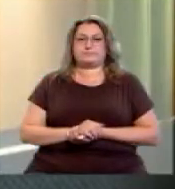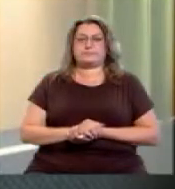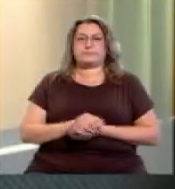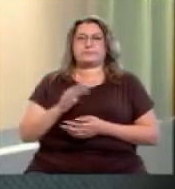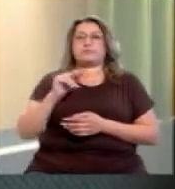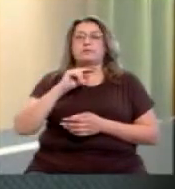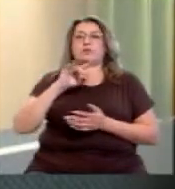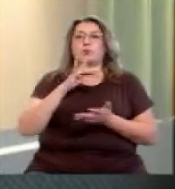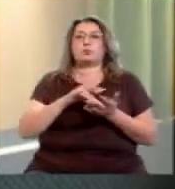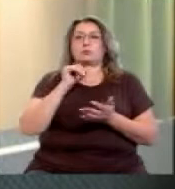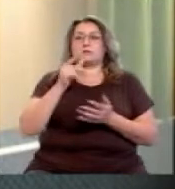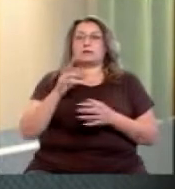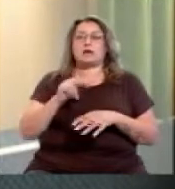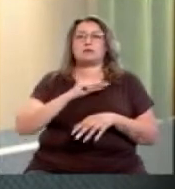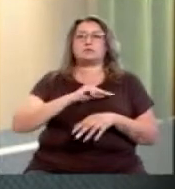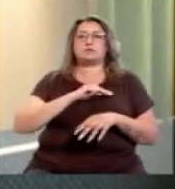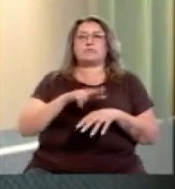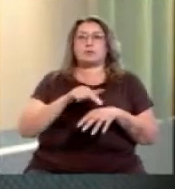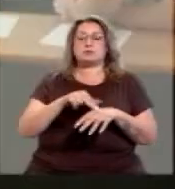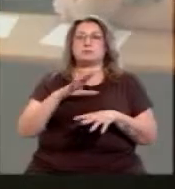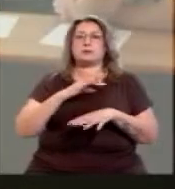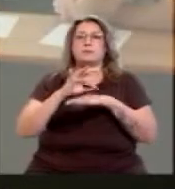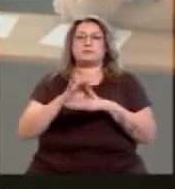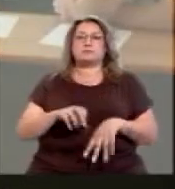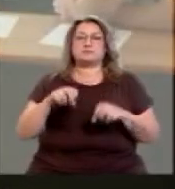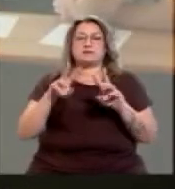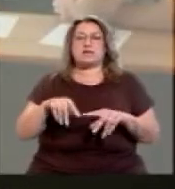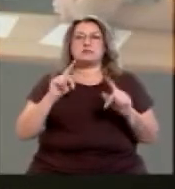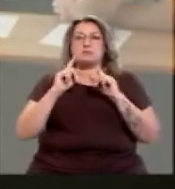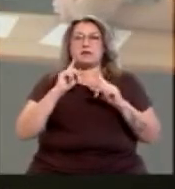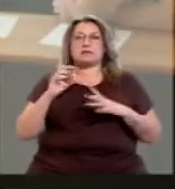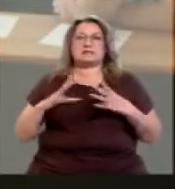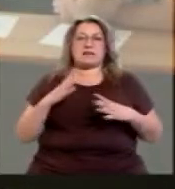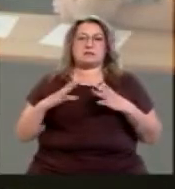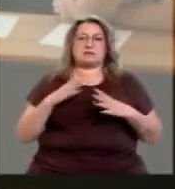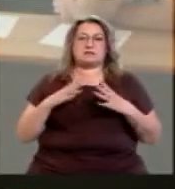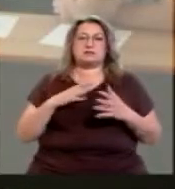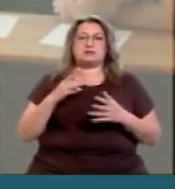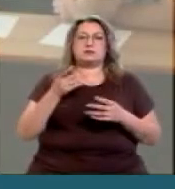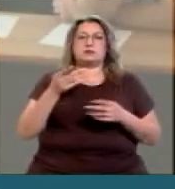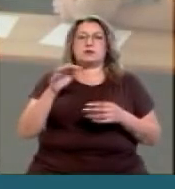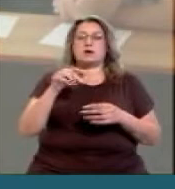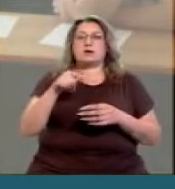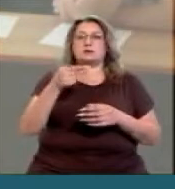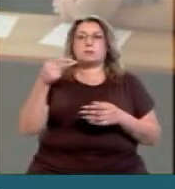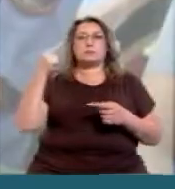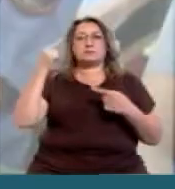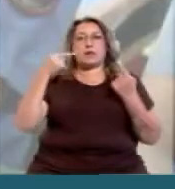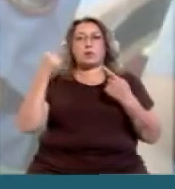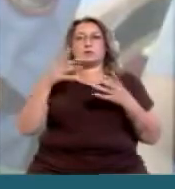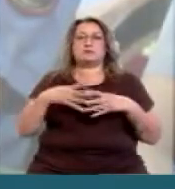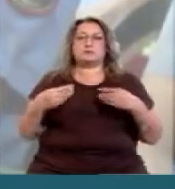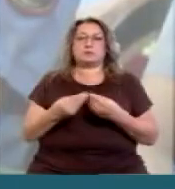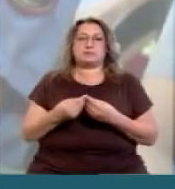Қиын жағдайға тап болған аналарды қорғау, олардың отбасын сақтап қалуға көмектесу қоғамдағы үлкен мәселе. Олардың өмірін жақсартып қана